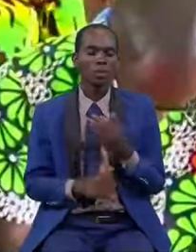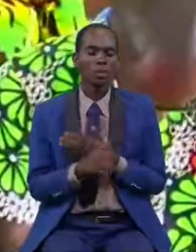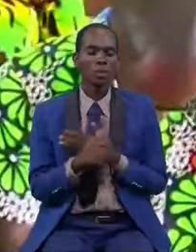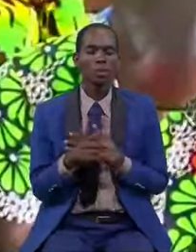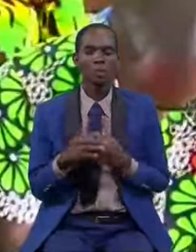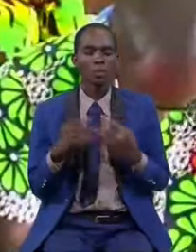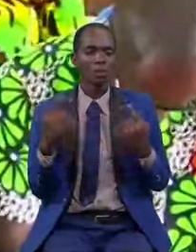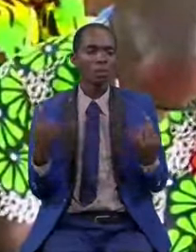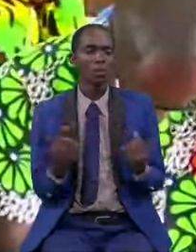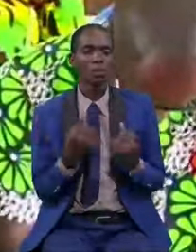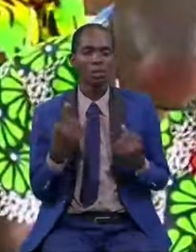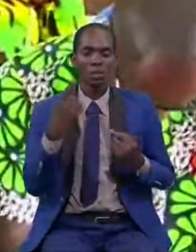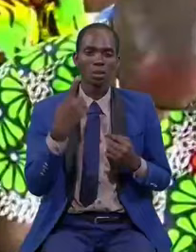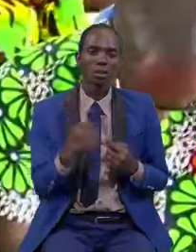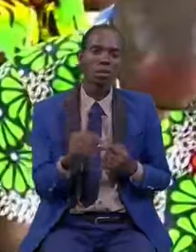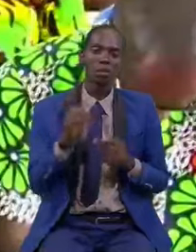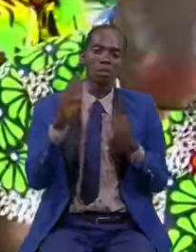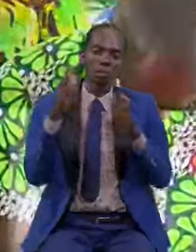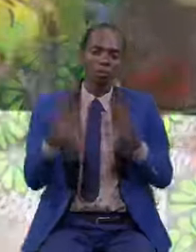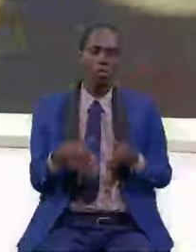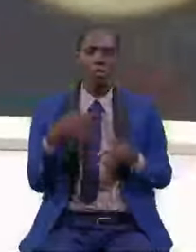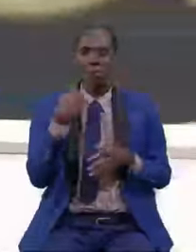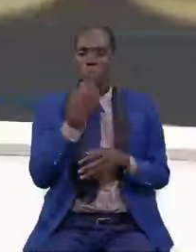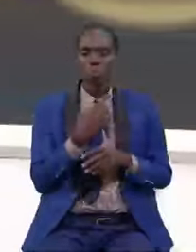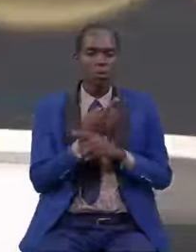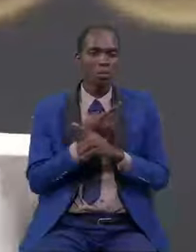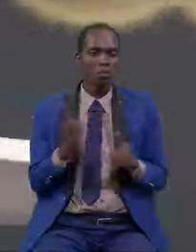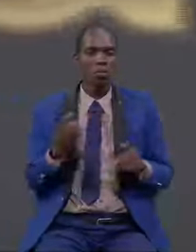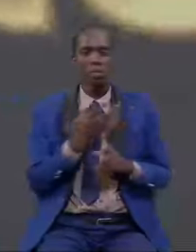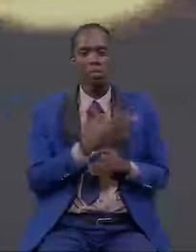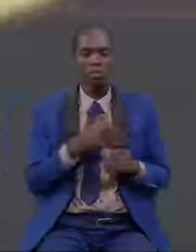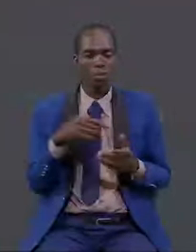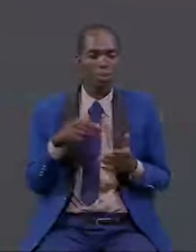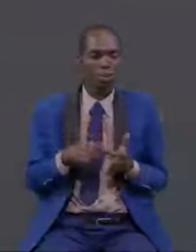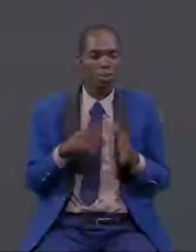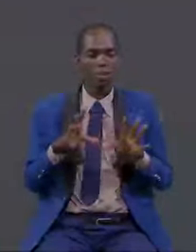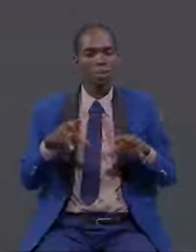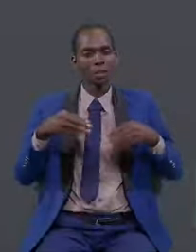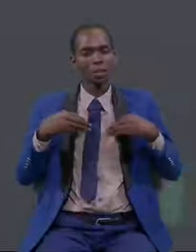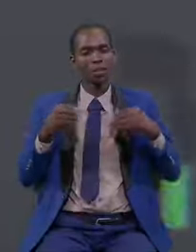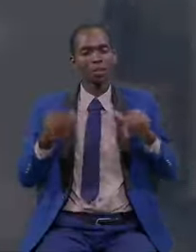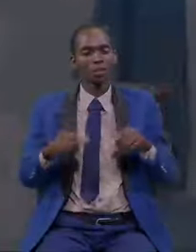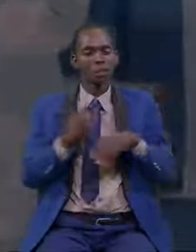du péché. Celui qui libère et donne une libération